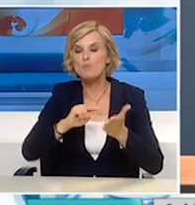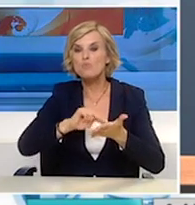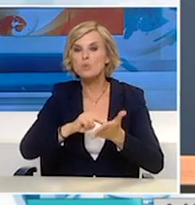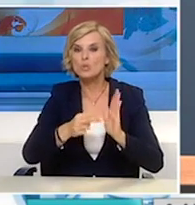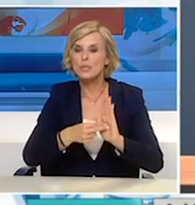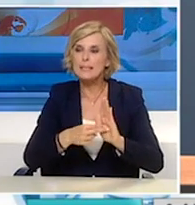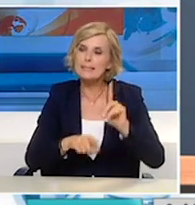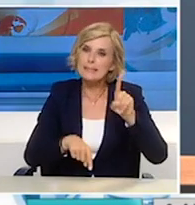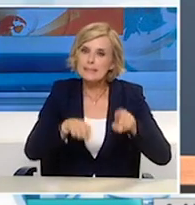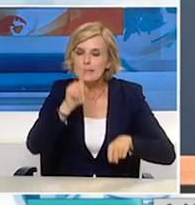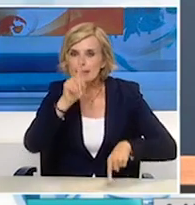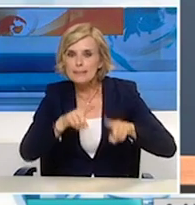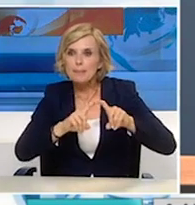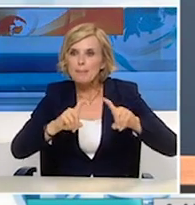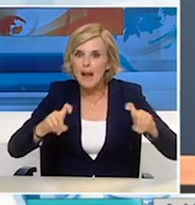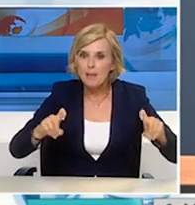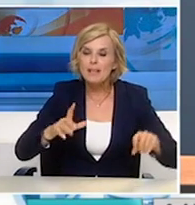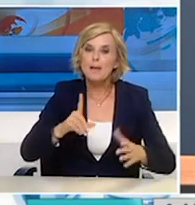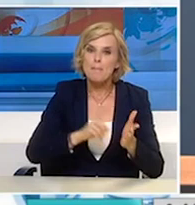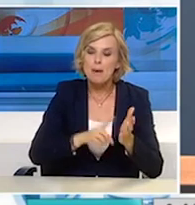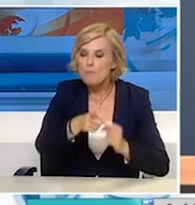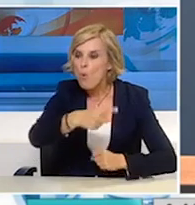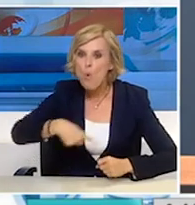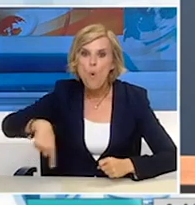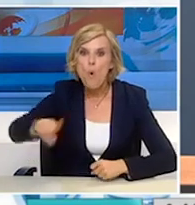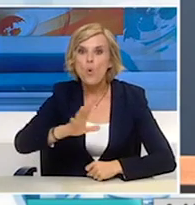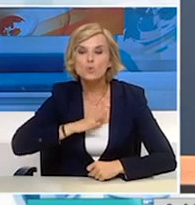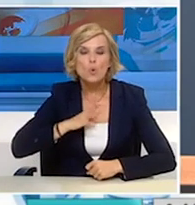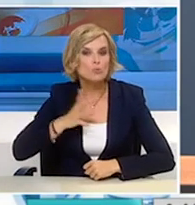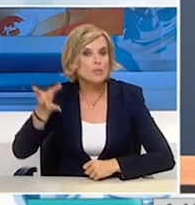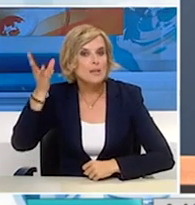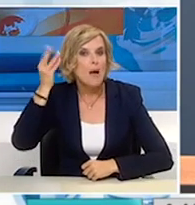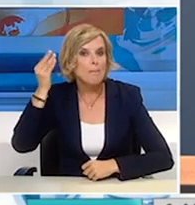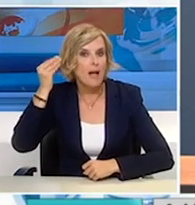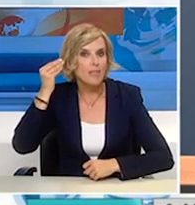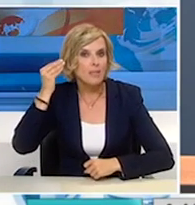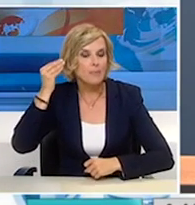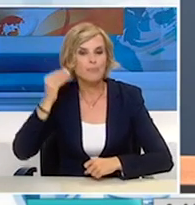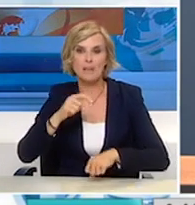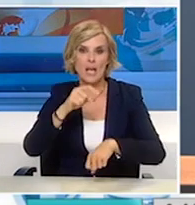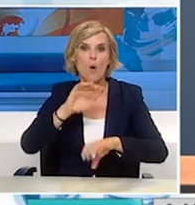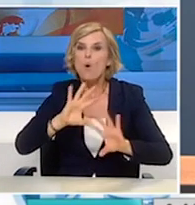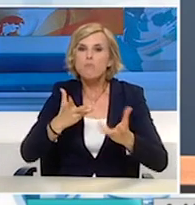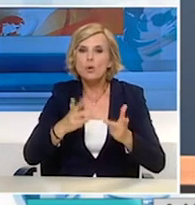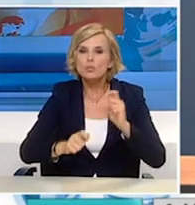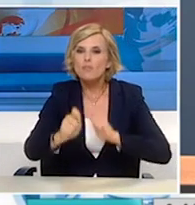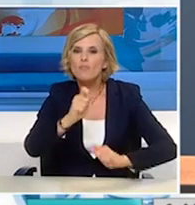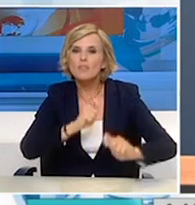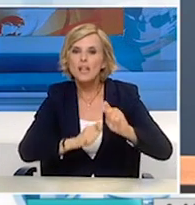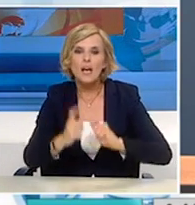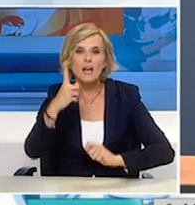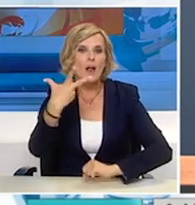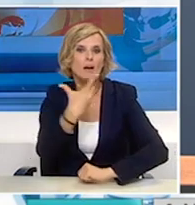Υπάρχουν μερικά δεδομένα τα οποία πρέπει ο κόσμος να τα μάθει. Μια διαδικασία παραγωγής εμβολίου περνά από συγκεκριμένες επιστημονικές